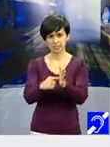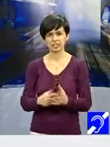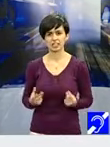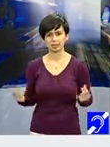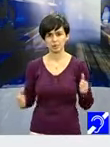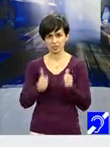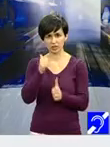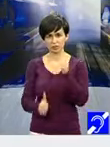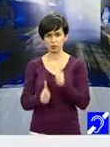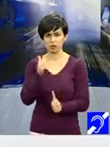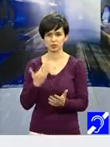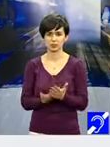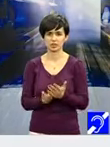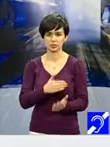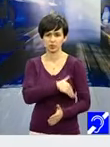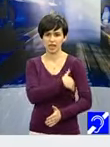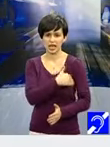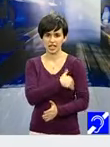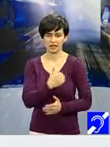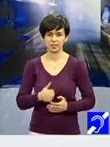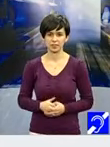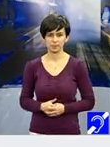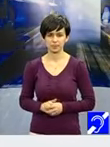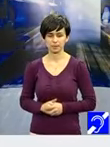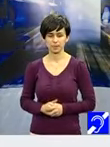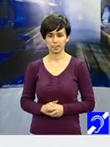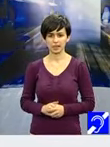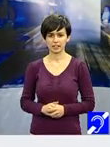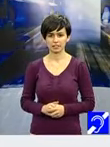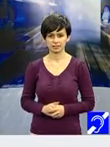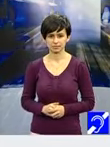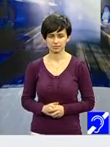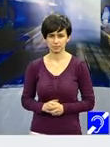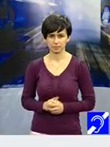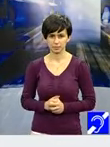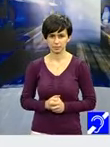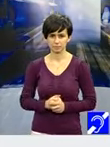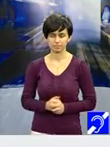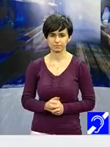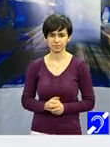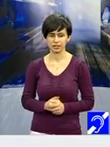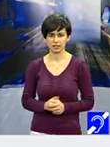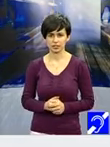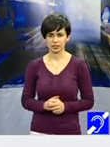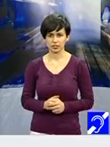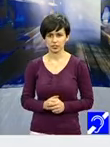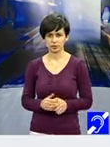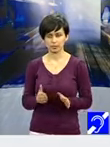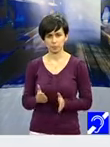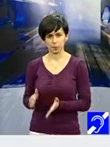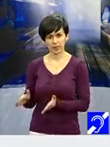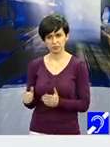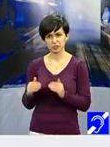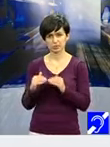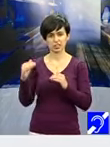am pornit, am zis, hai să vedem dacă putem face față la acest concurs și etașant, luând-o etapă cu